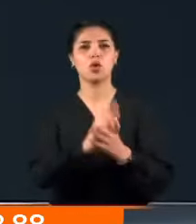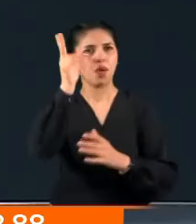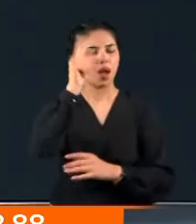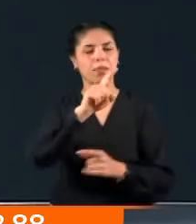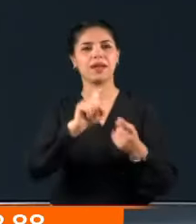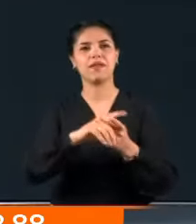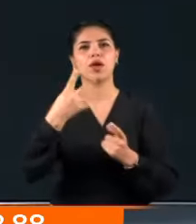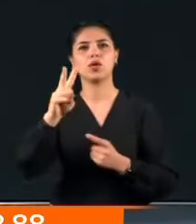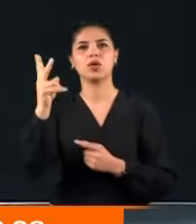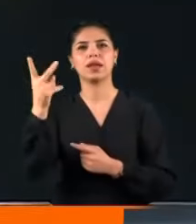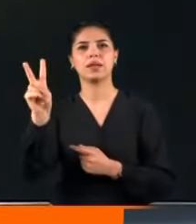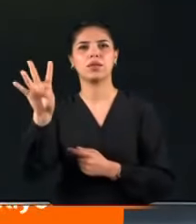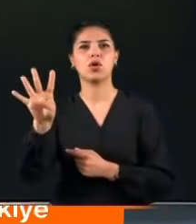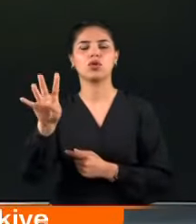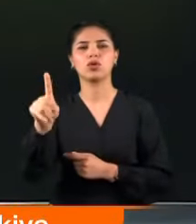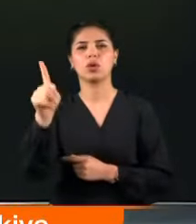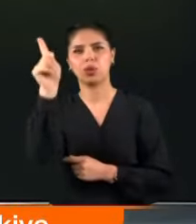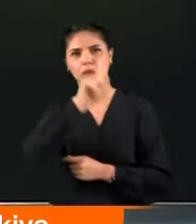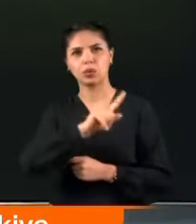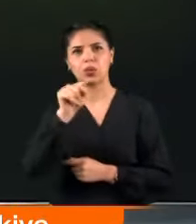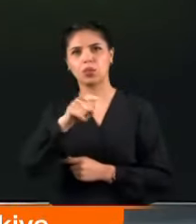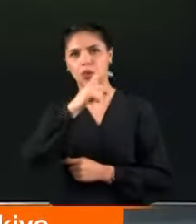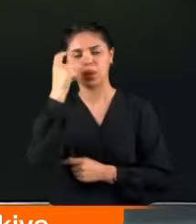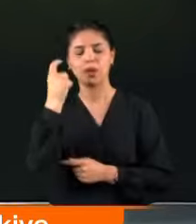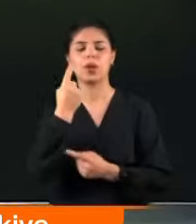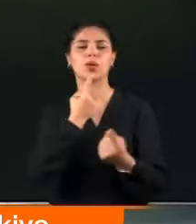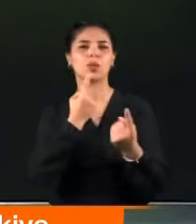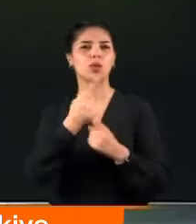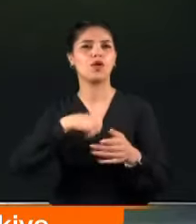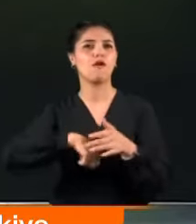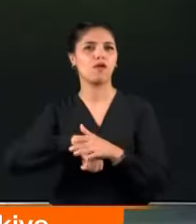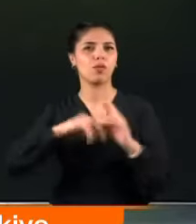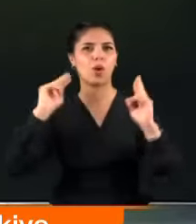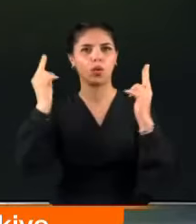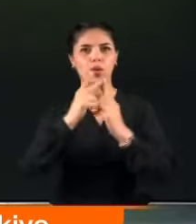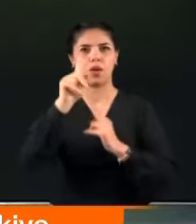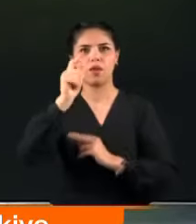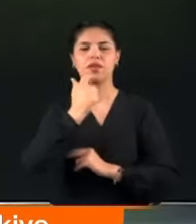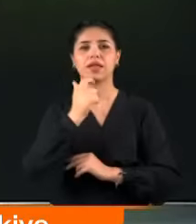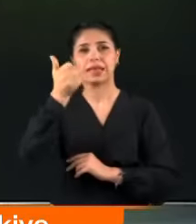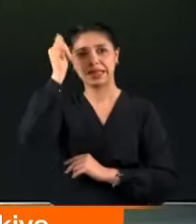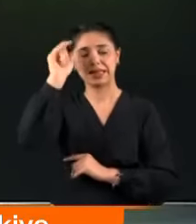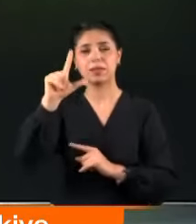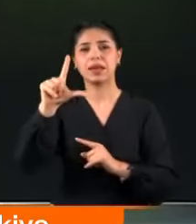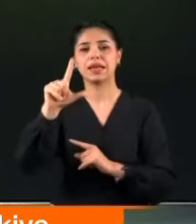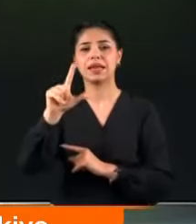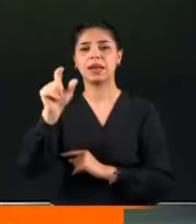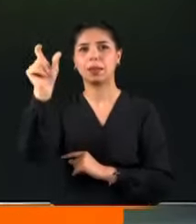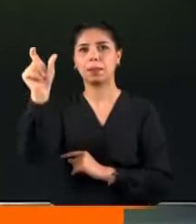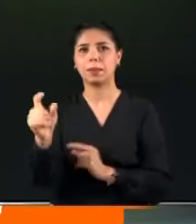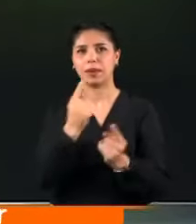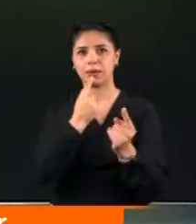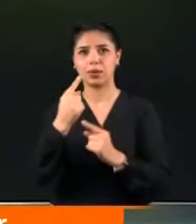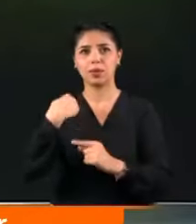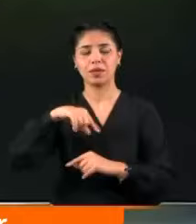Kupa Amerika ve 2024 nedeniyle bu yazın gündemi futbol tabii. Dünya daha 16 yaşındaki İspanyol Lamine Yamal'ı konuşuyor. Ancak biz